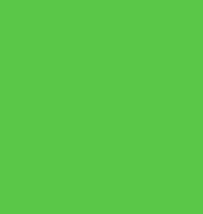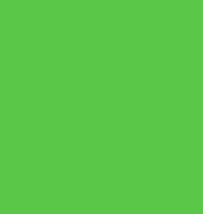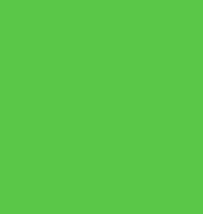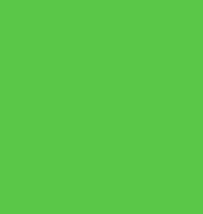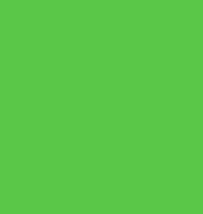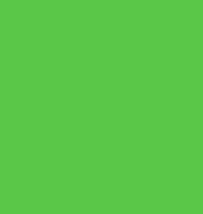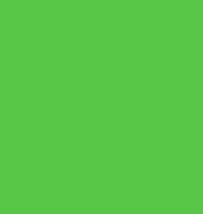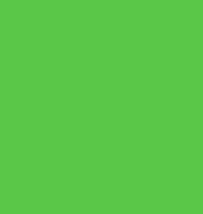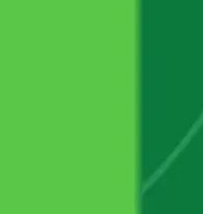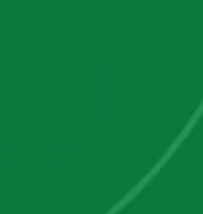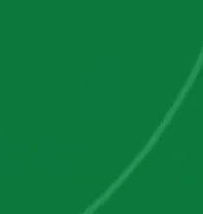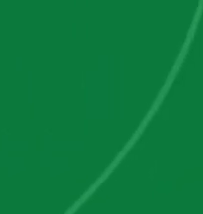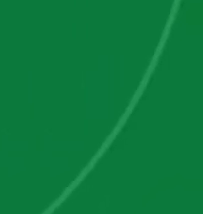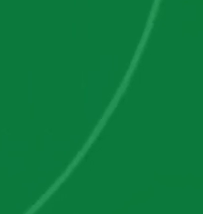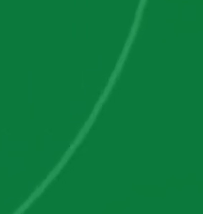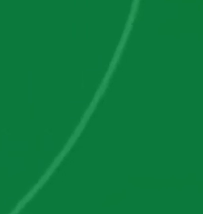Музика